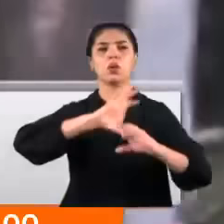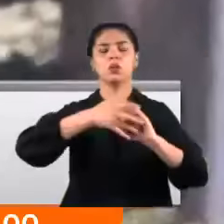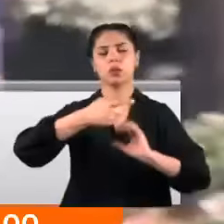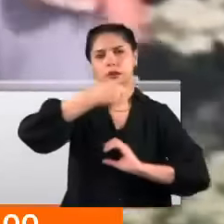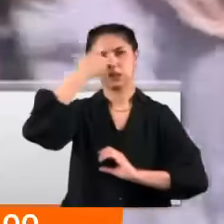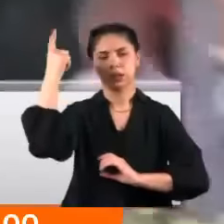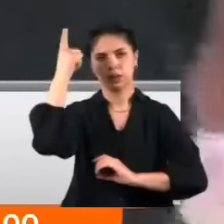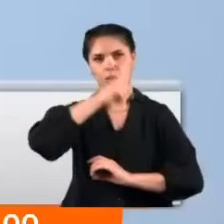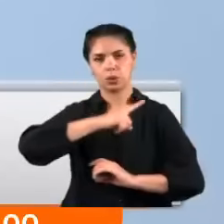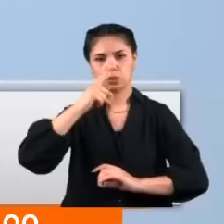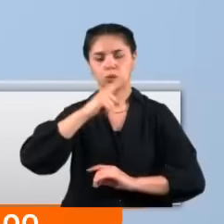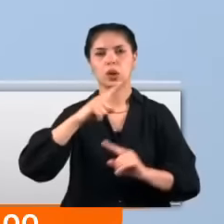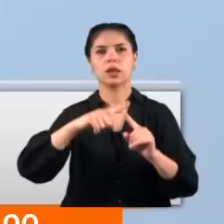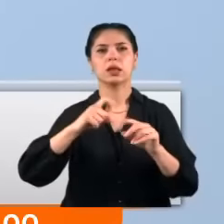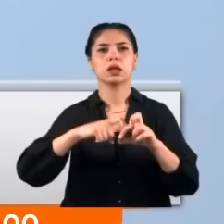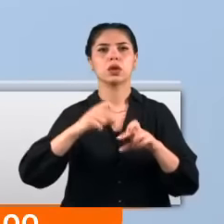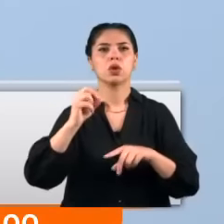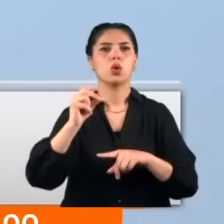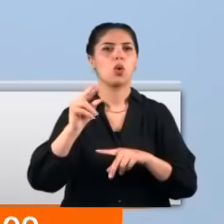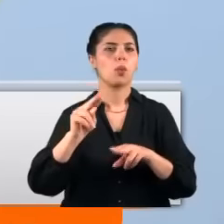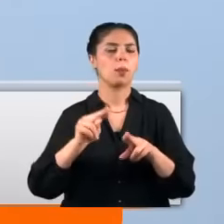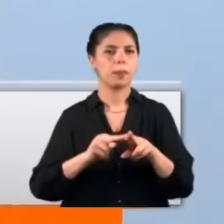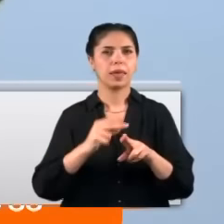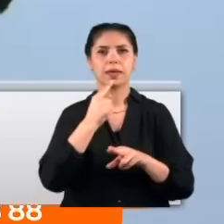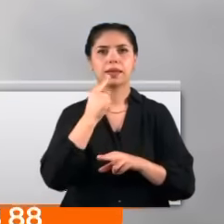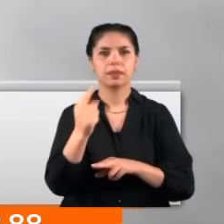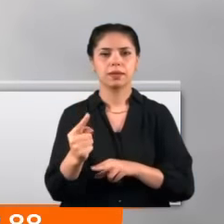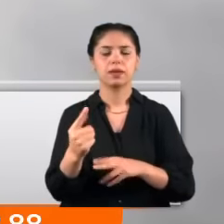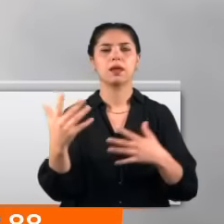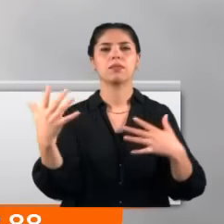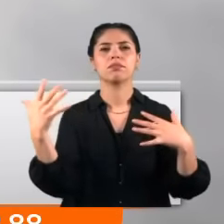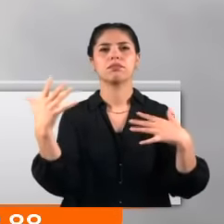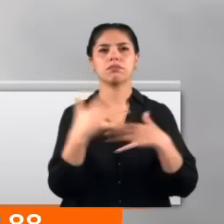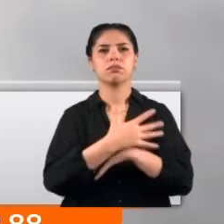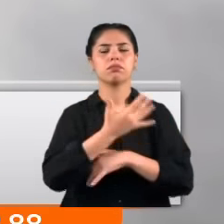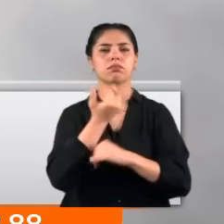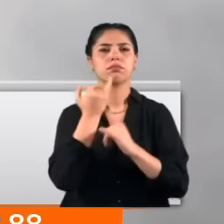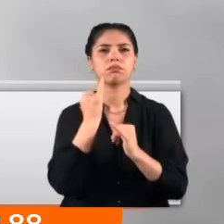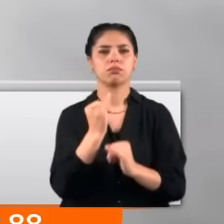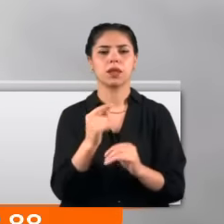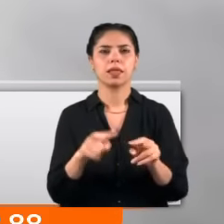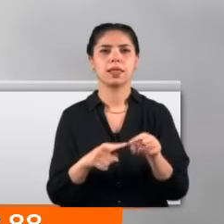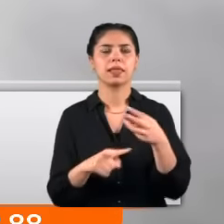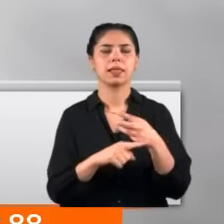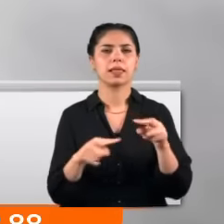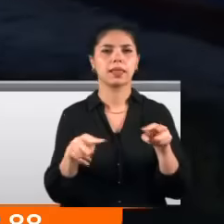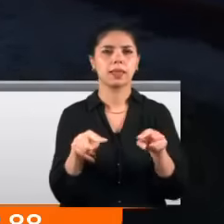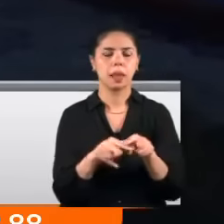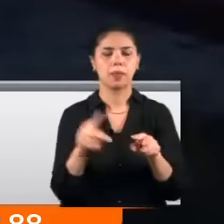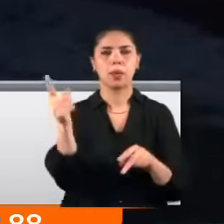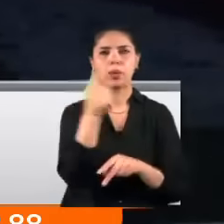etkisiyle tropik diye tabir edilen ve uyku uyutmayan gecelerin sayısı arttı. Nem de %100'e yaklaşınca